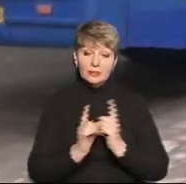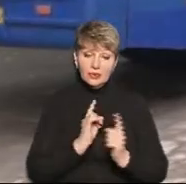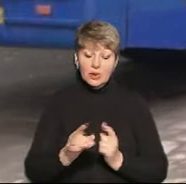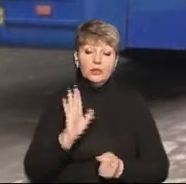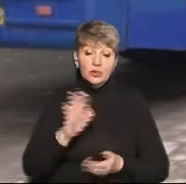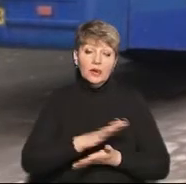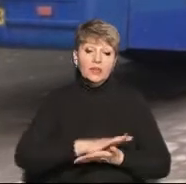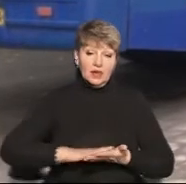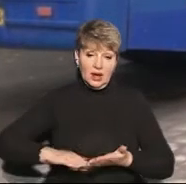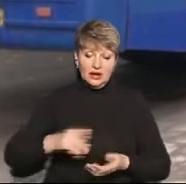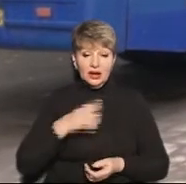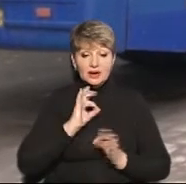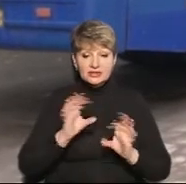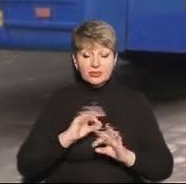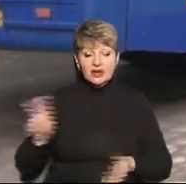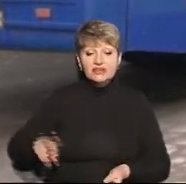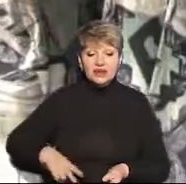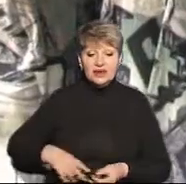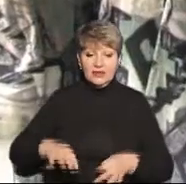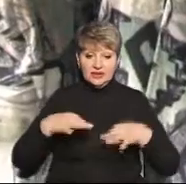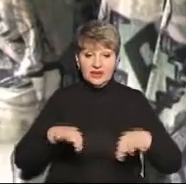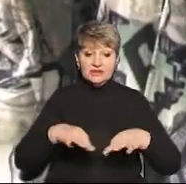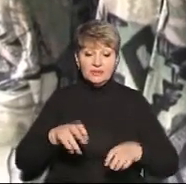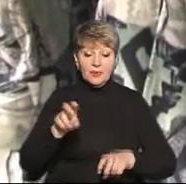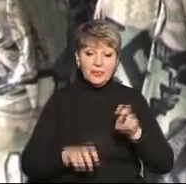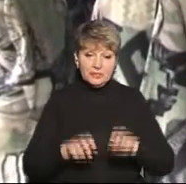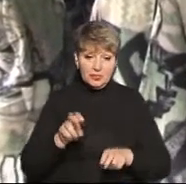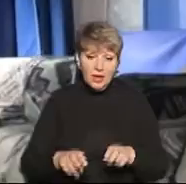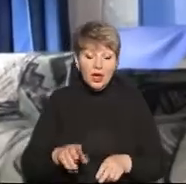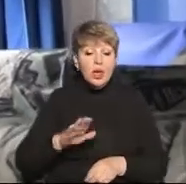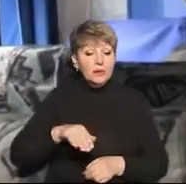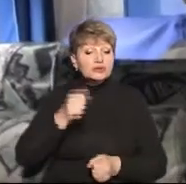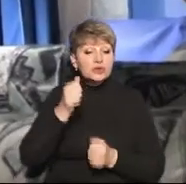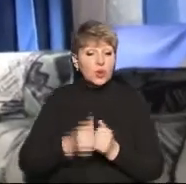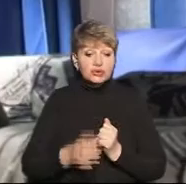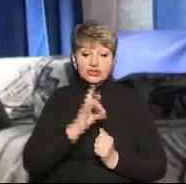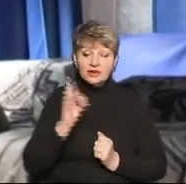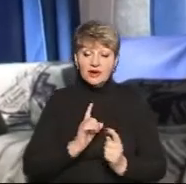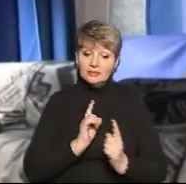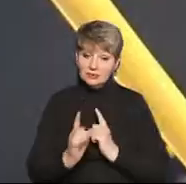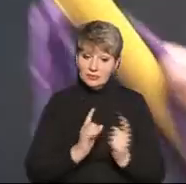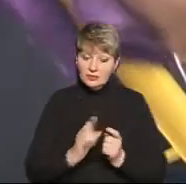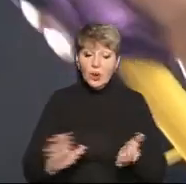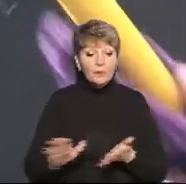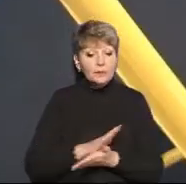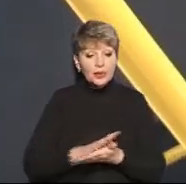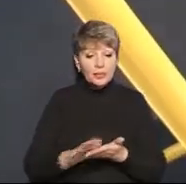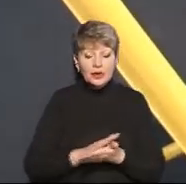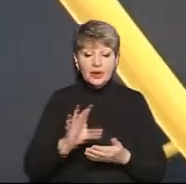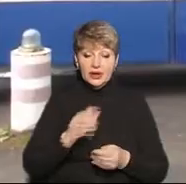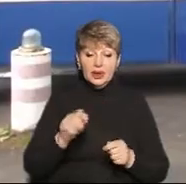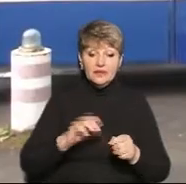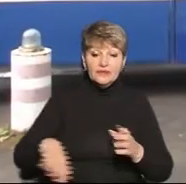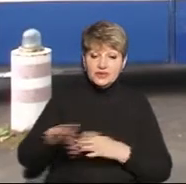надалі, розповідає директор Ватутінського автотранспортного підприємства Василь Стрижак. Каже, після кожного рейсу в салоні прибирають та дезінфікують